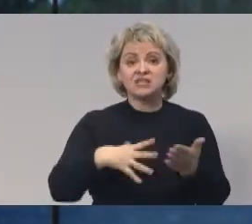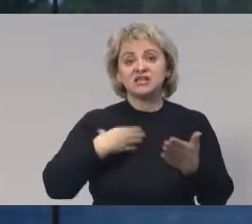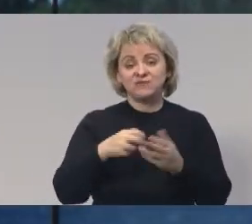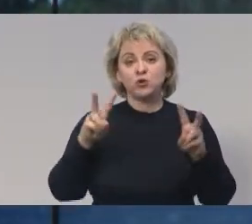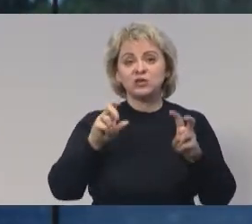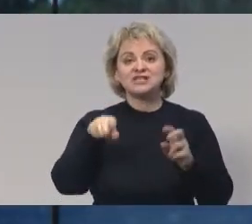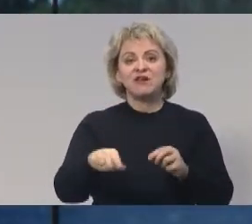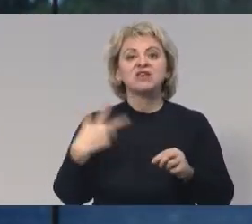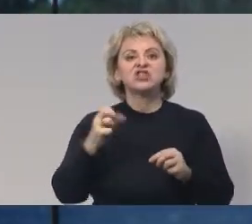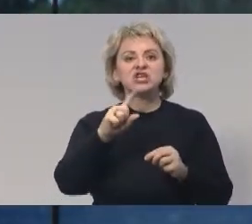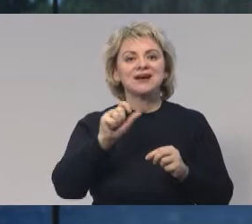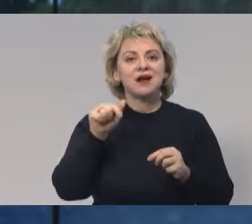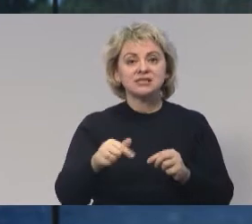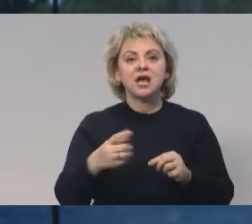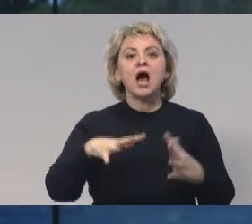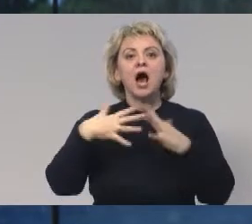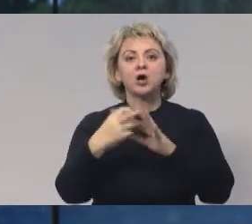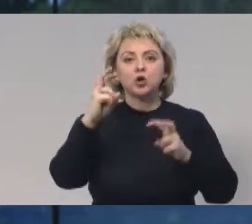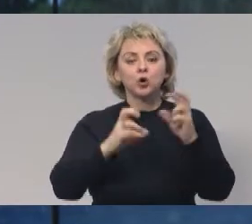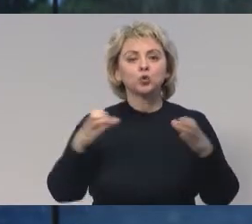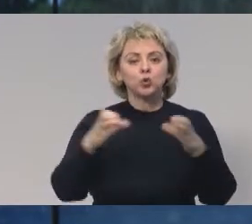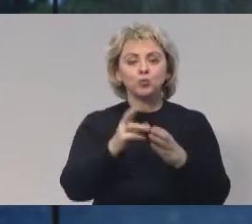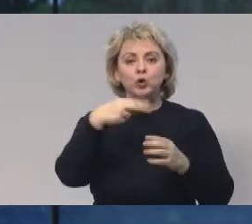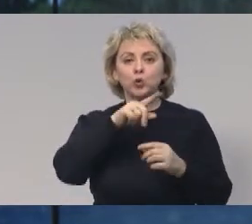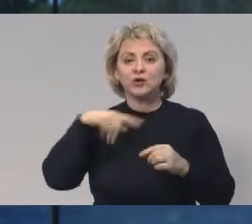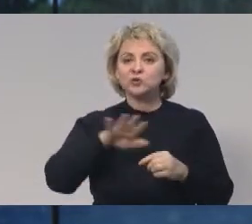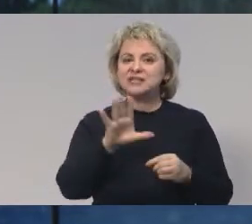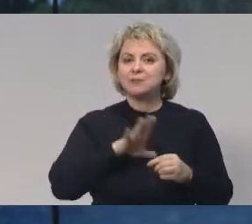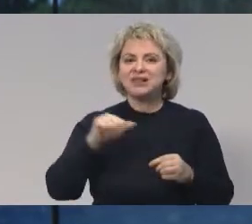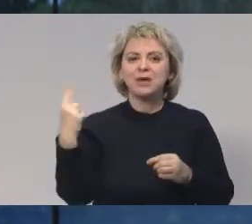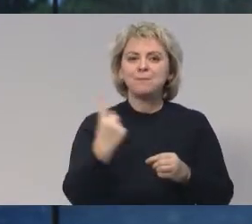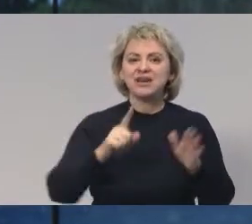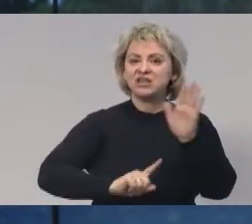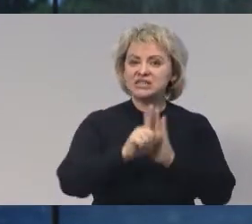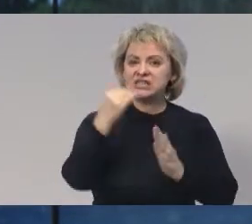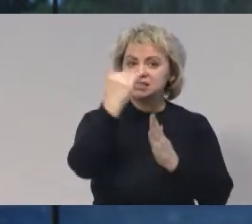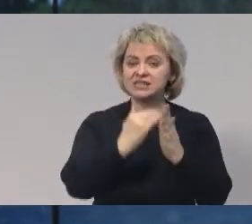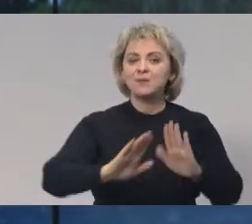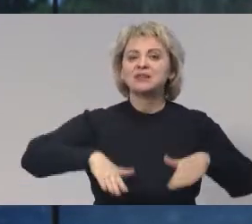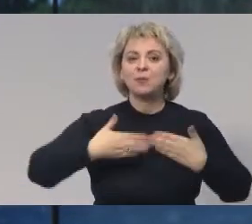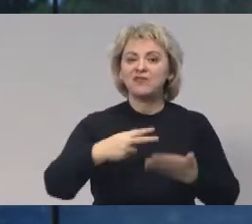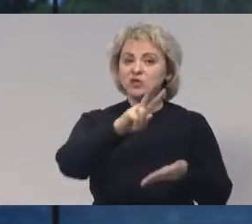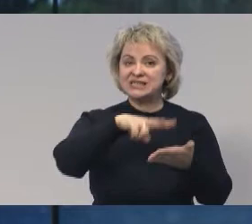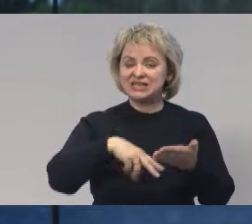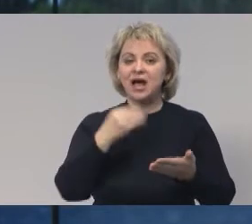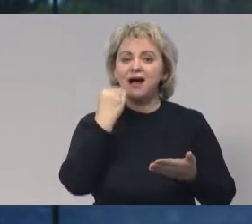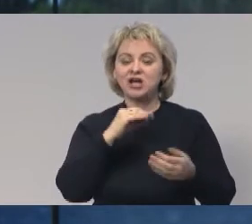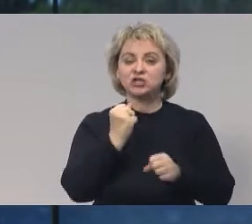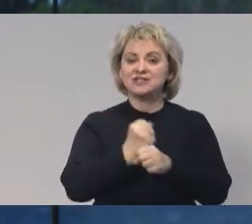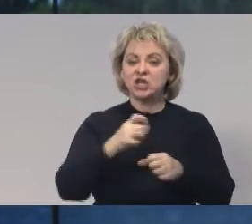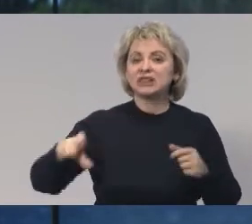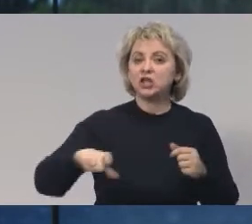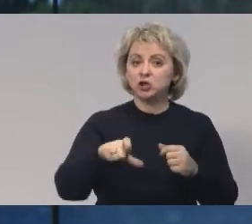безупречное название уже в третий раз. Агропромышленная группа «Юг-Руси» была одним из первопроходцев системы добровольной сертификации